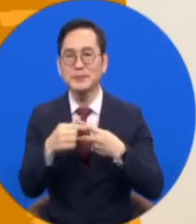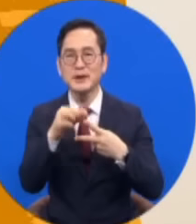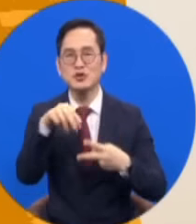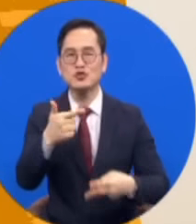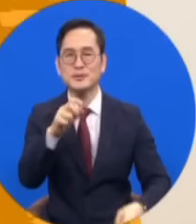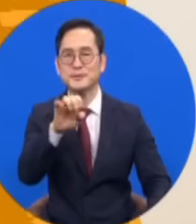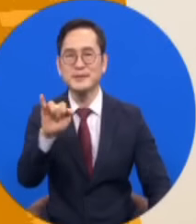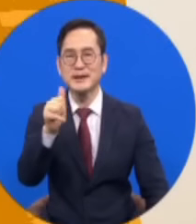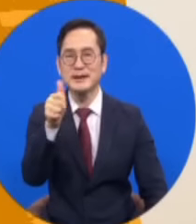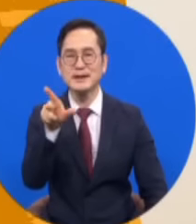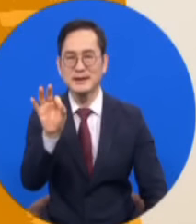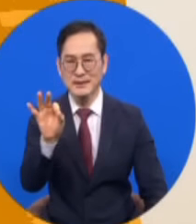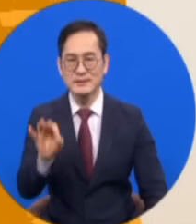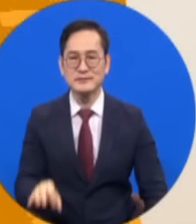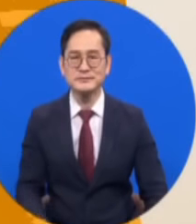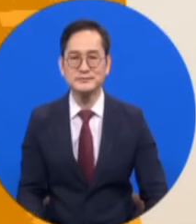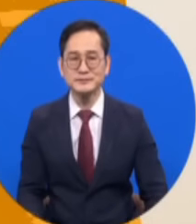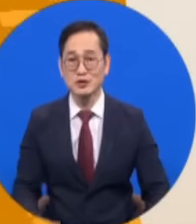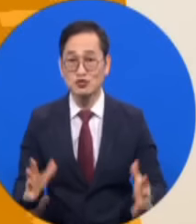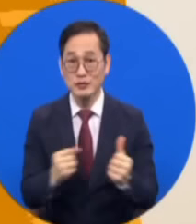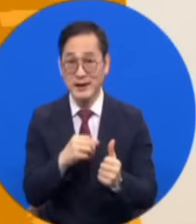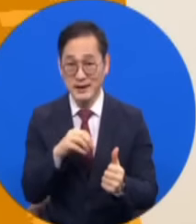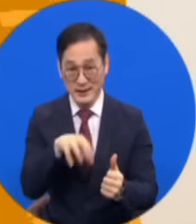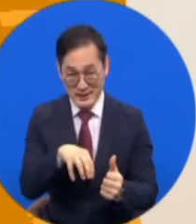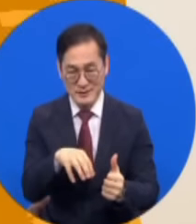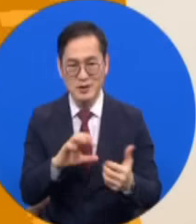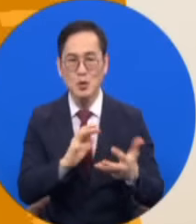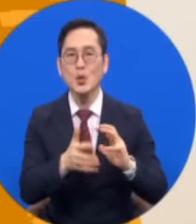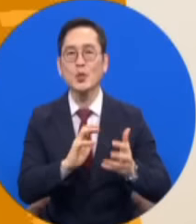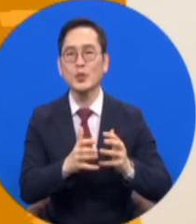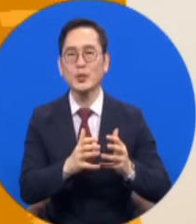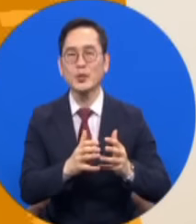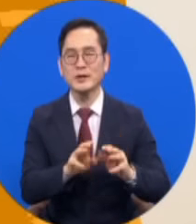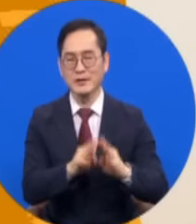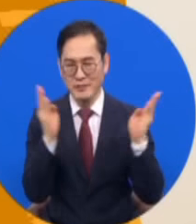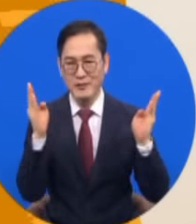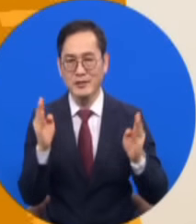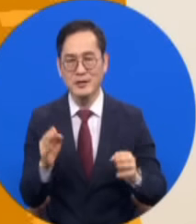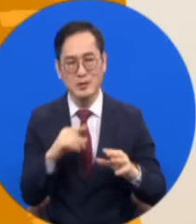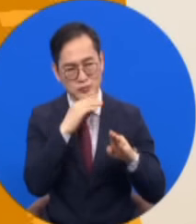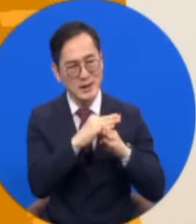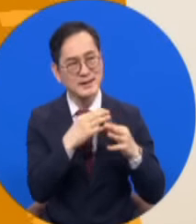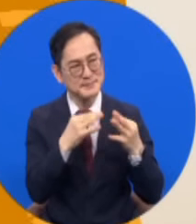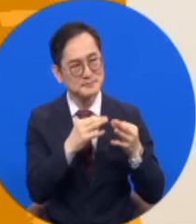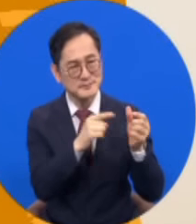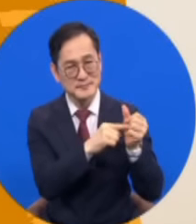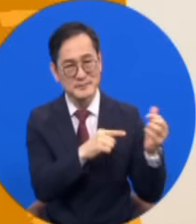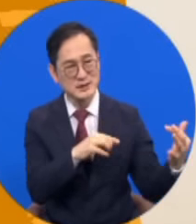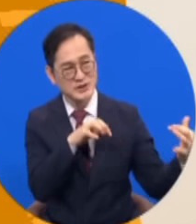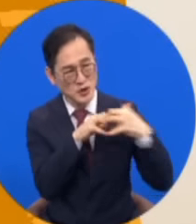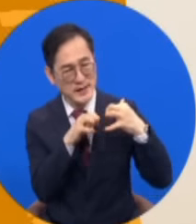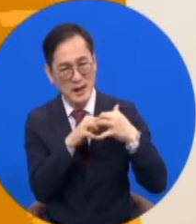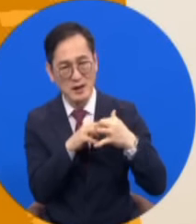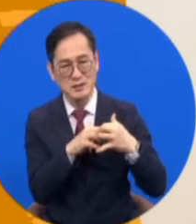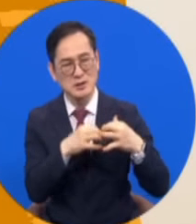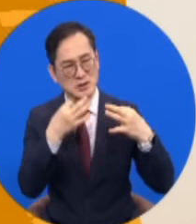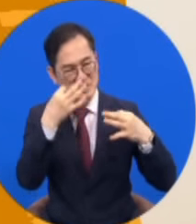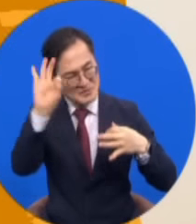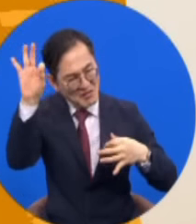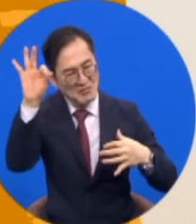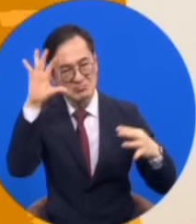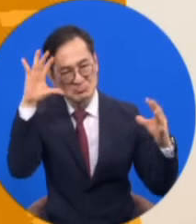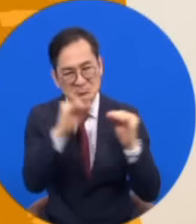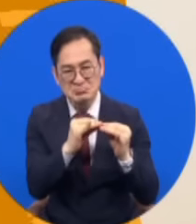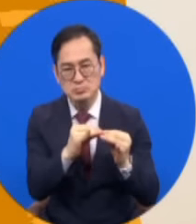윤미향 의원인데 최근 국회에서 토론회를 주최했죠. 북한 김정은의 전쟁론을 옹호하는 듯한 발언들이 제지 없이